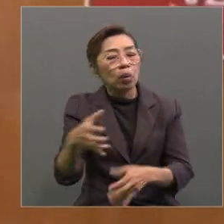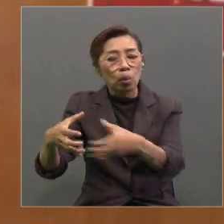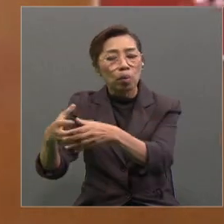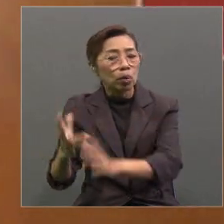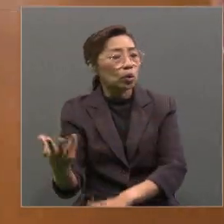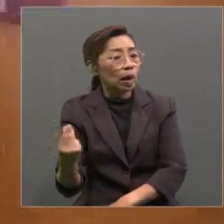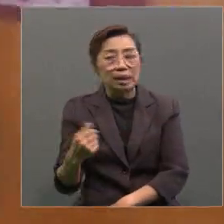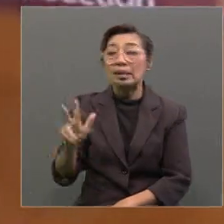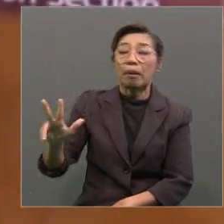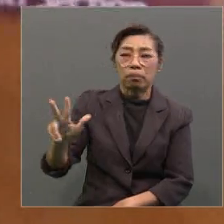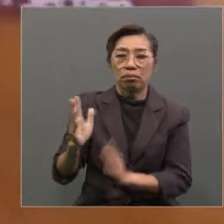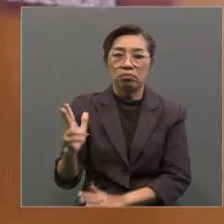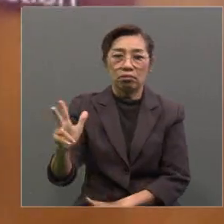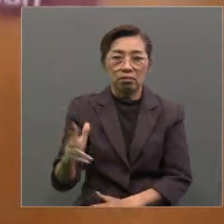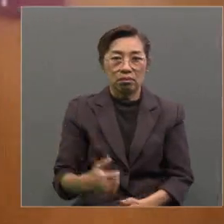ามครับพี่สี่ครับ